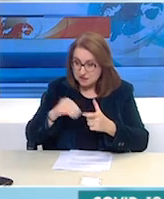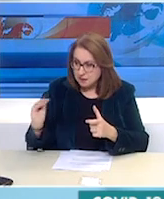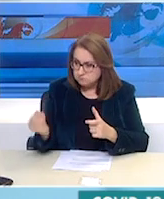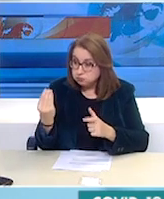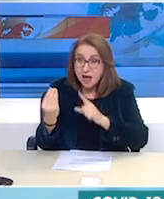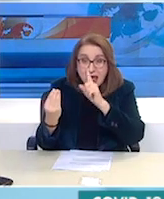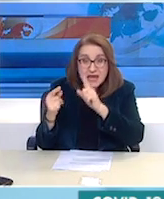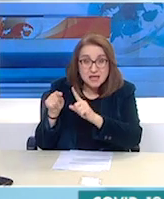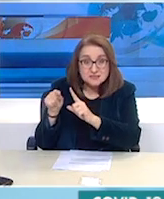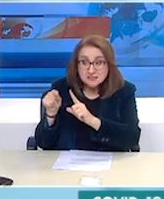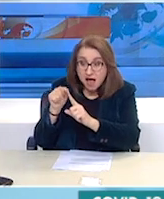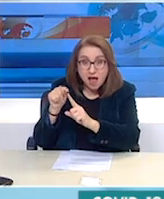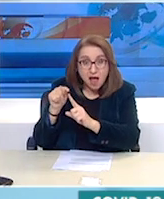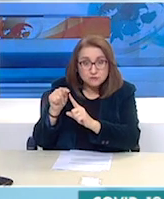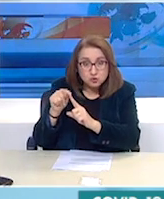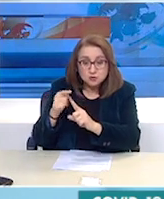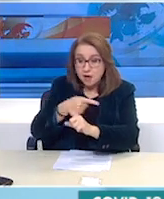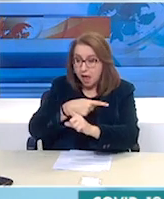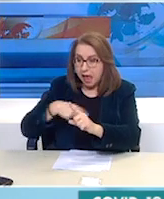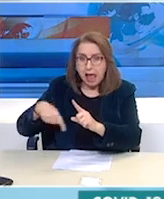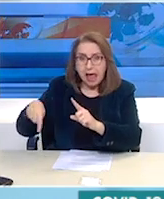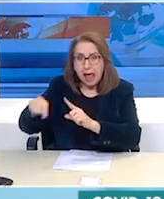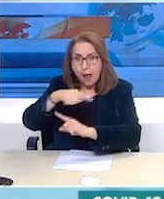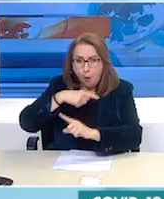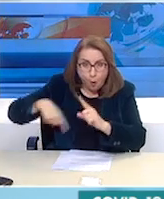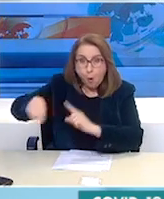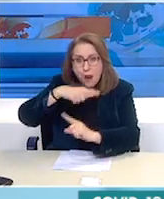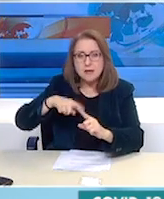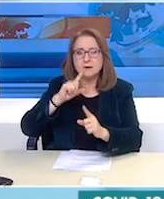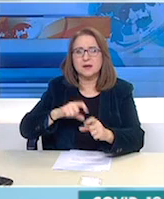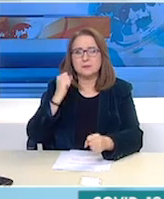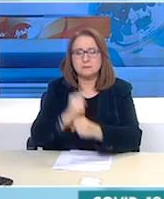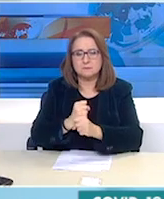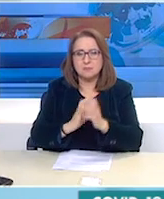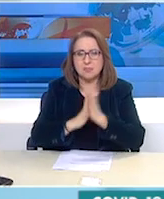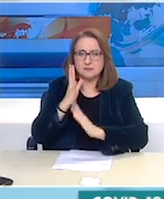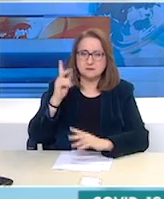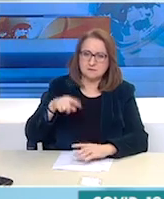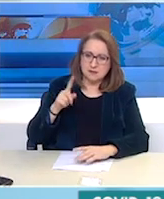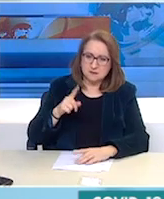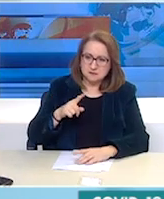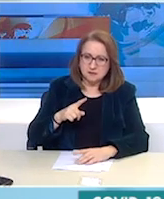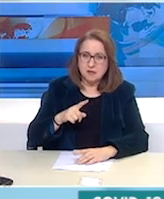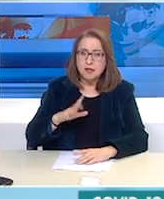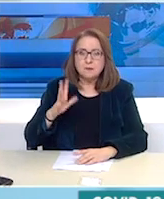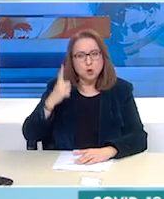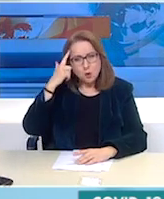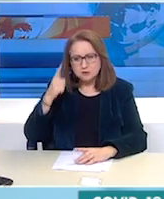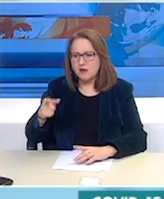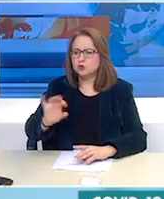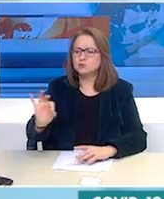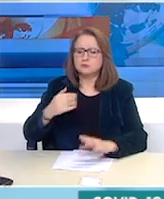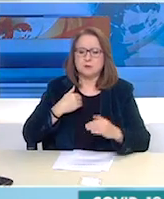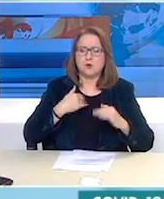συμπτώματα. Αυτή η παραμονή, αυτή η αυτοκαραντίνα θα μειώσει σημαντικά τυχόν μεταφορά της νόσου στην κοινότητα και θα